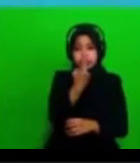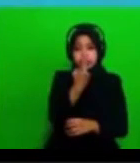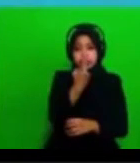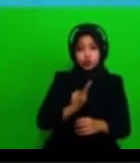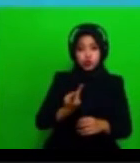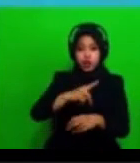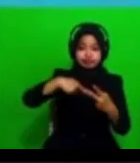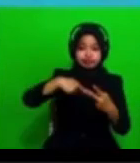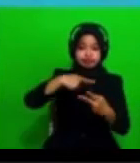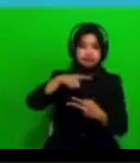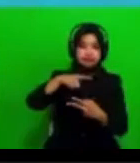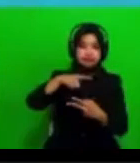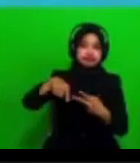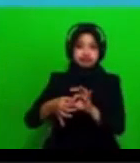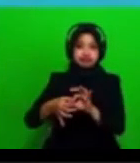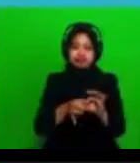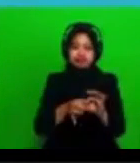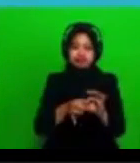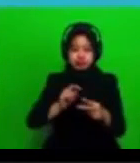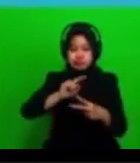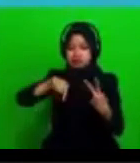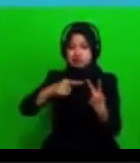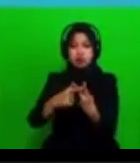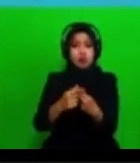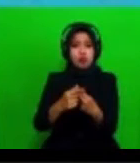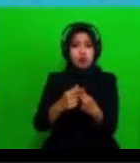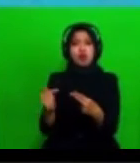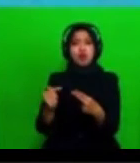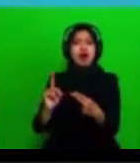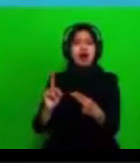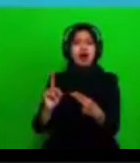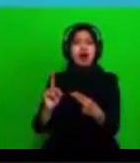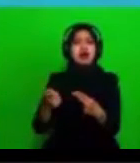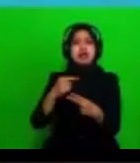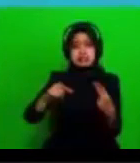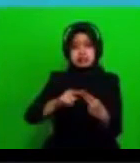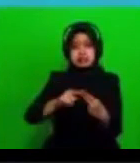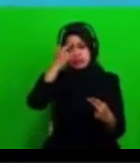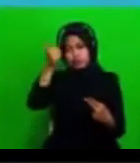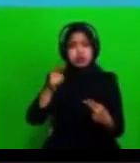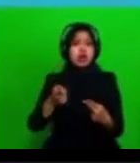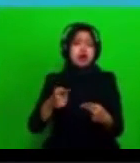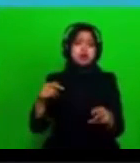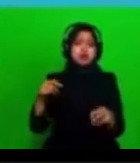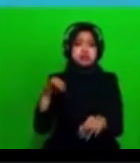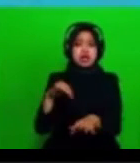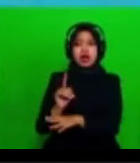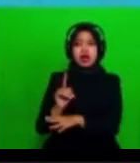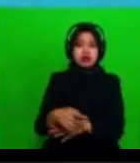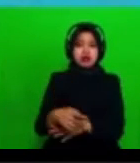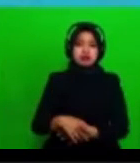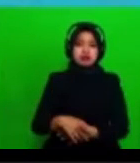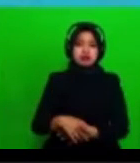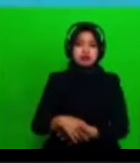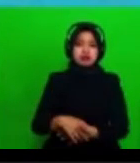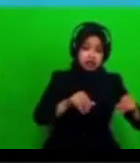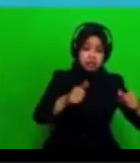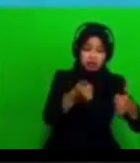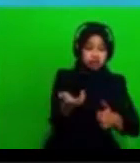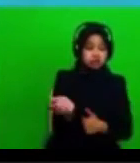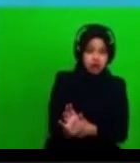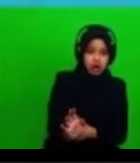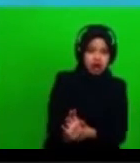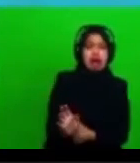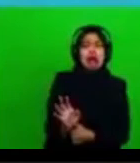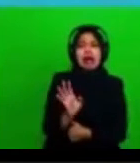memang ini saling interdependensi, saling secara logis ini saling mempengaruhi. Kalau nggak bagus